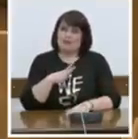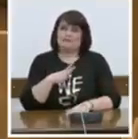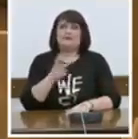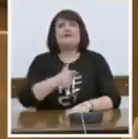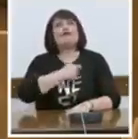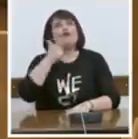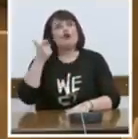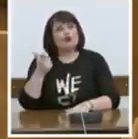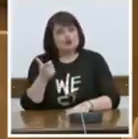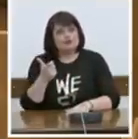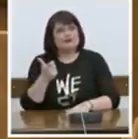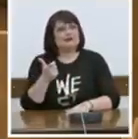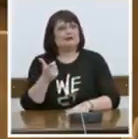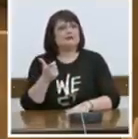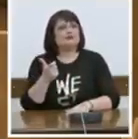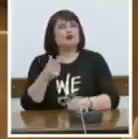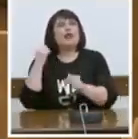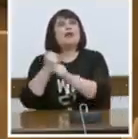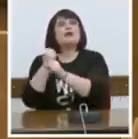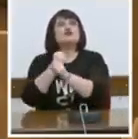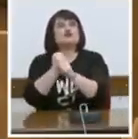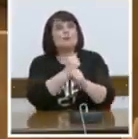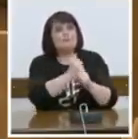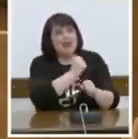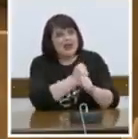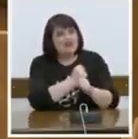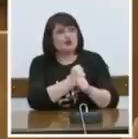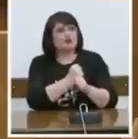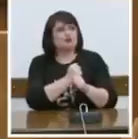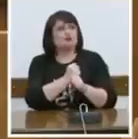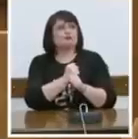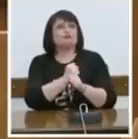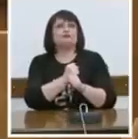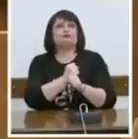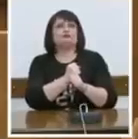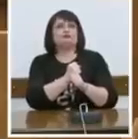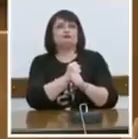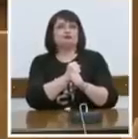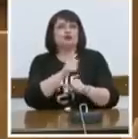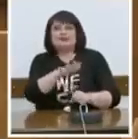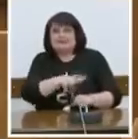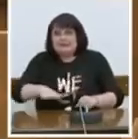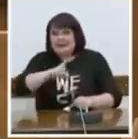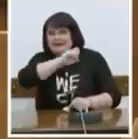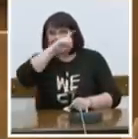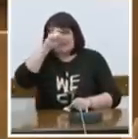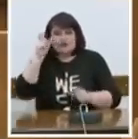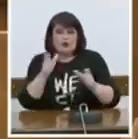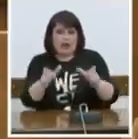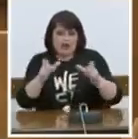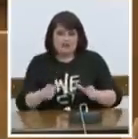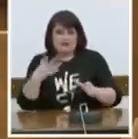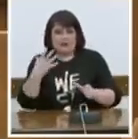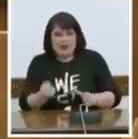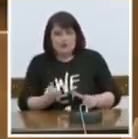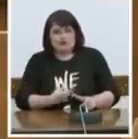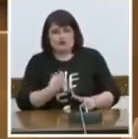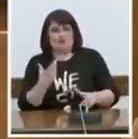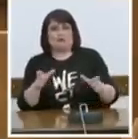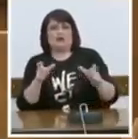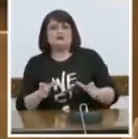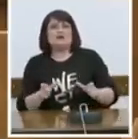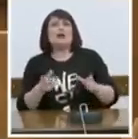φωνή των εργαζομένων που εργάζονται σε επισφαλείς συνθήκες και που πάρα πολλές φορές χάνουν